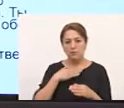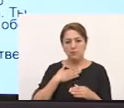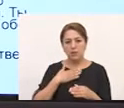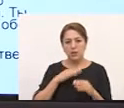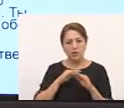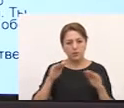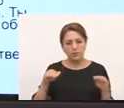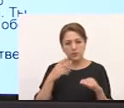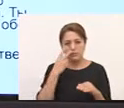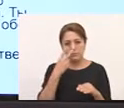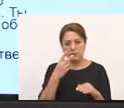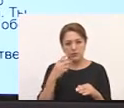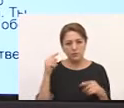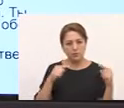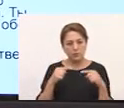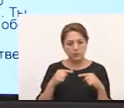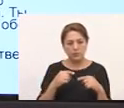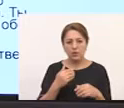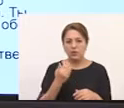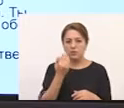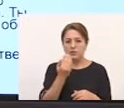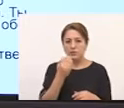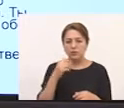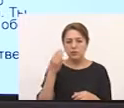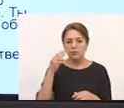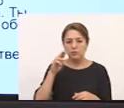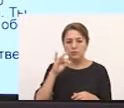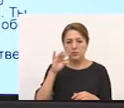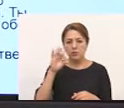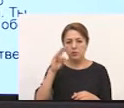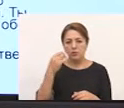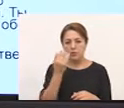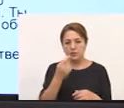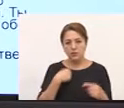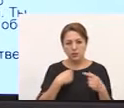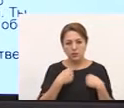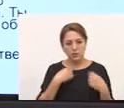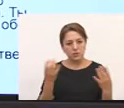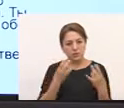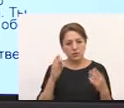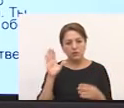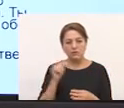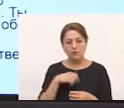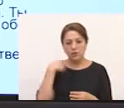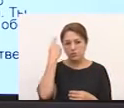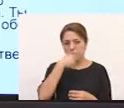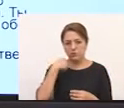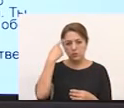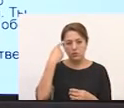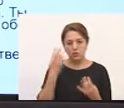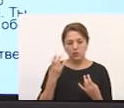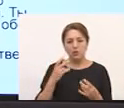а старик и сегодня настаивал, что ты шпион и что надо бы на тебя пытать и повесить. Но я не